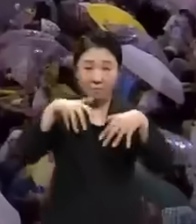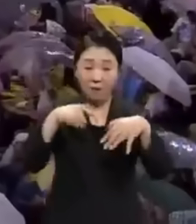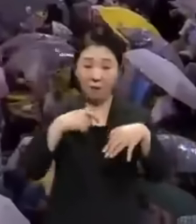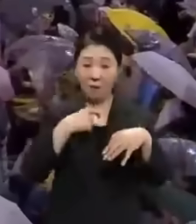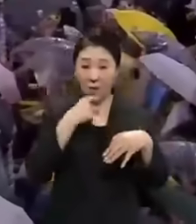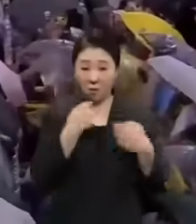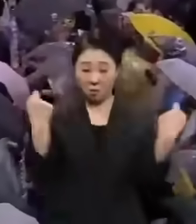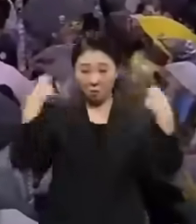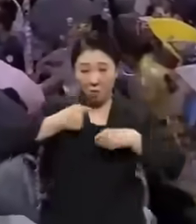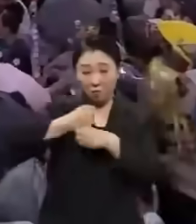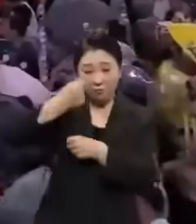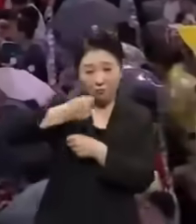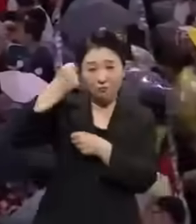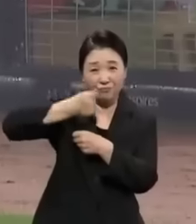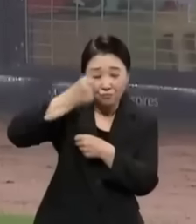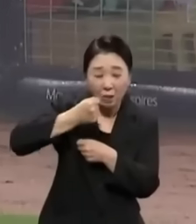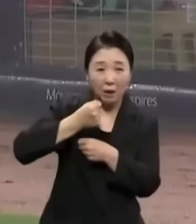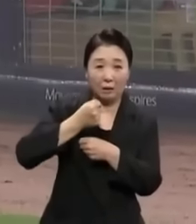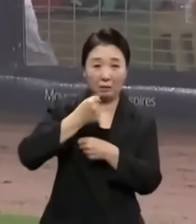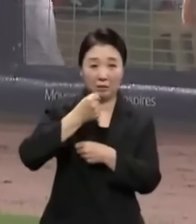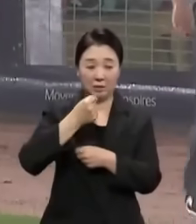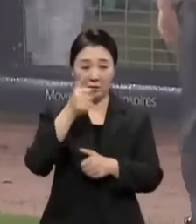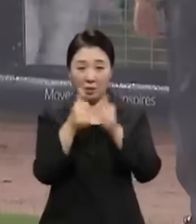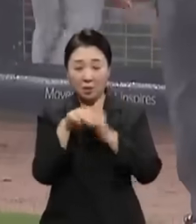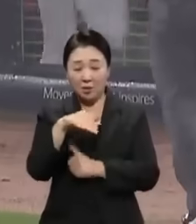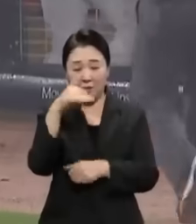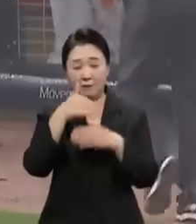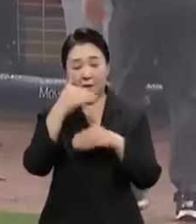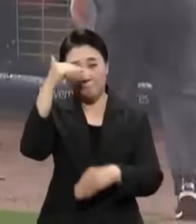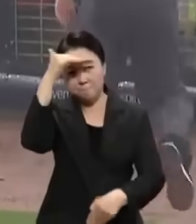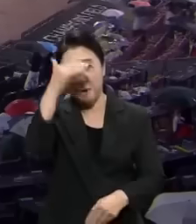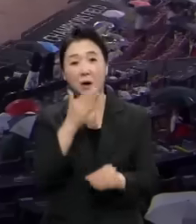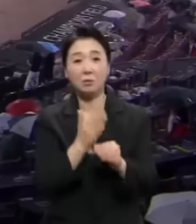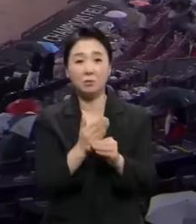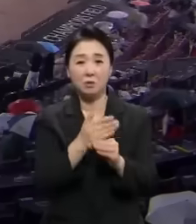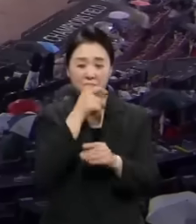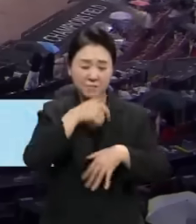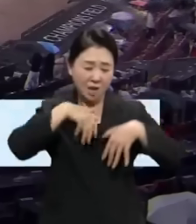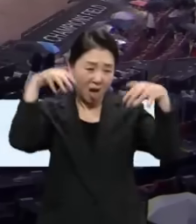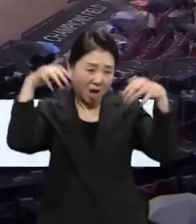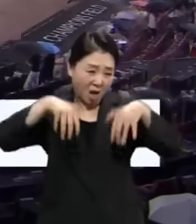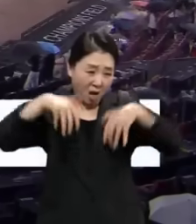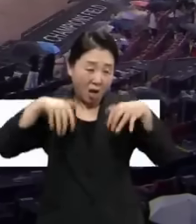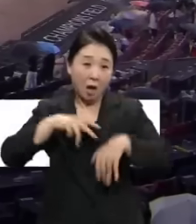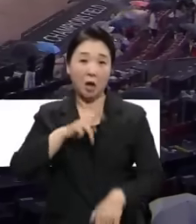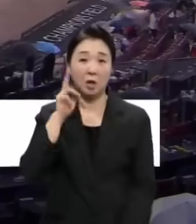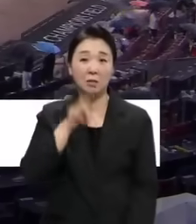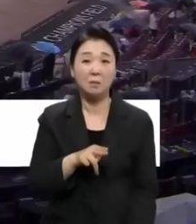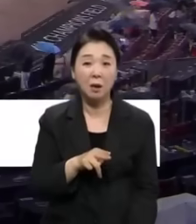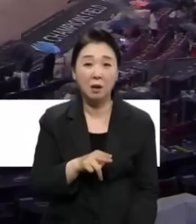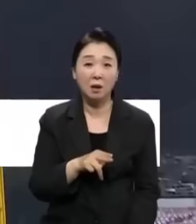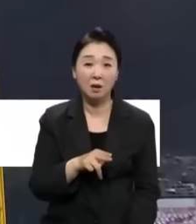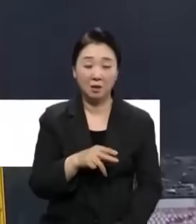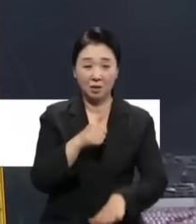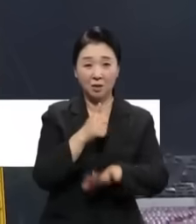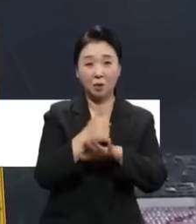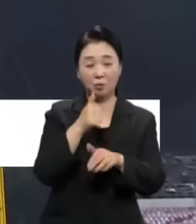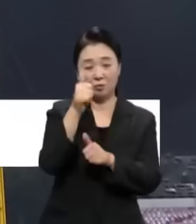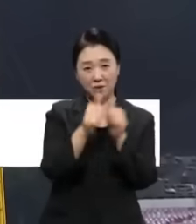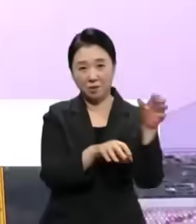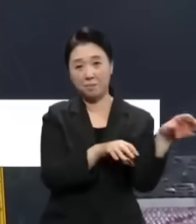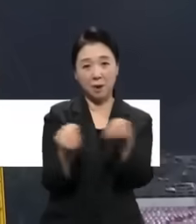입고 우산을 들어가며 경기장을 떠나지 않는 사람들. 그러나 빗줄기가 심상치 않게 굵어지자 결국